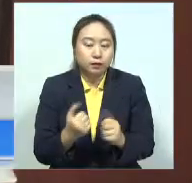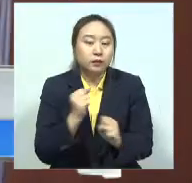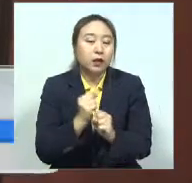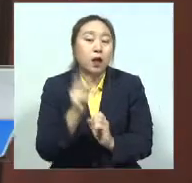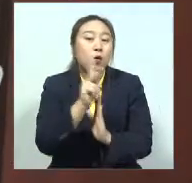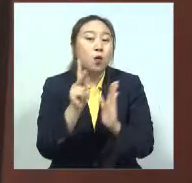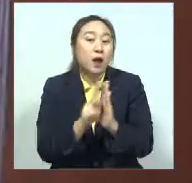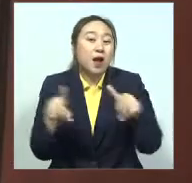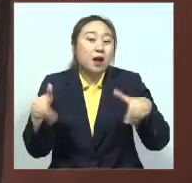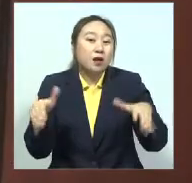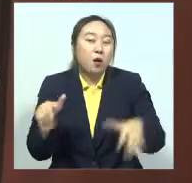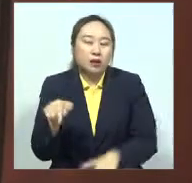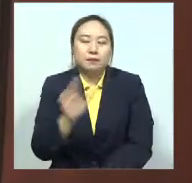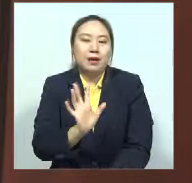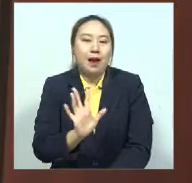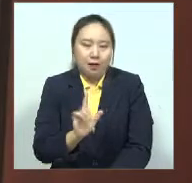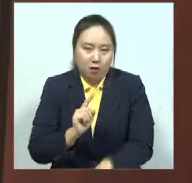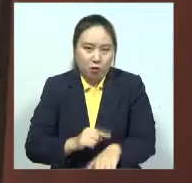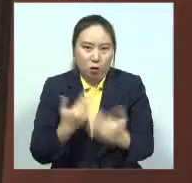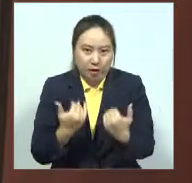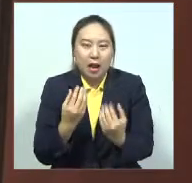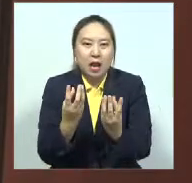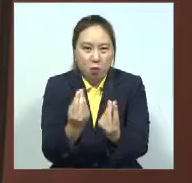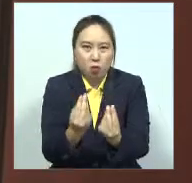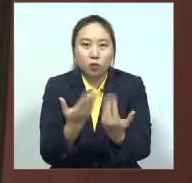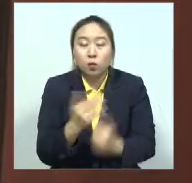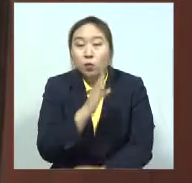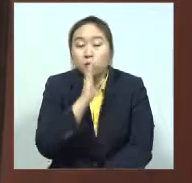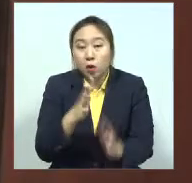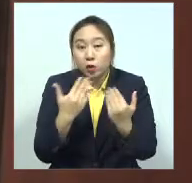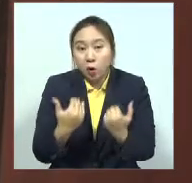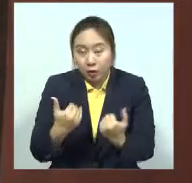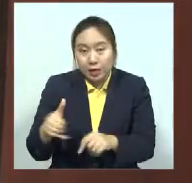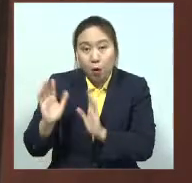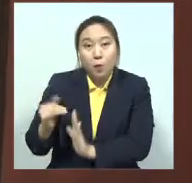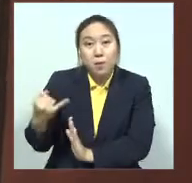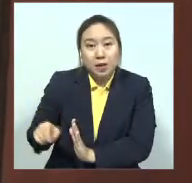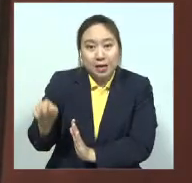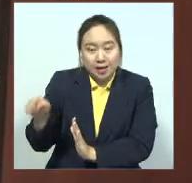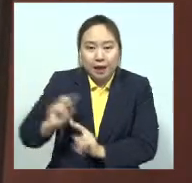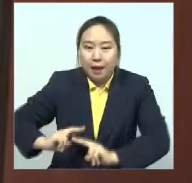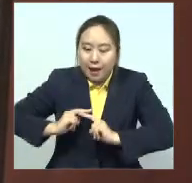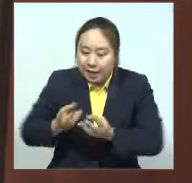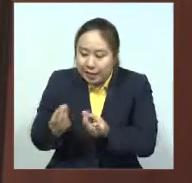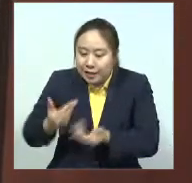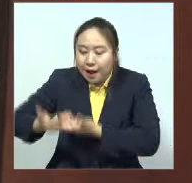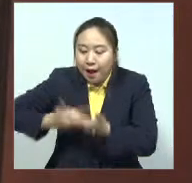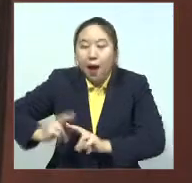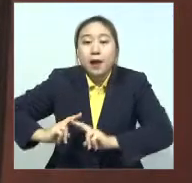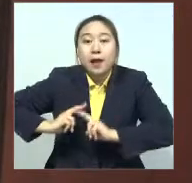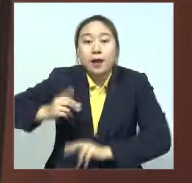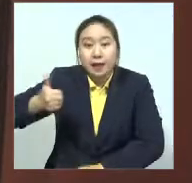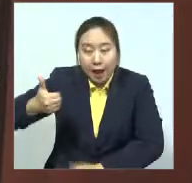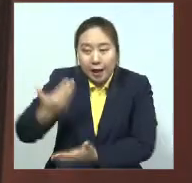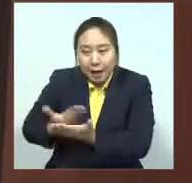คงไม่ได้มันเร็วสุดแล้วนะครับถ้าในช่วงนี้ทางจำเลยเขาสามารถขายเอง